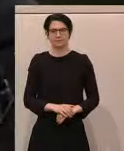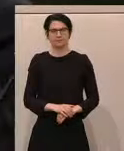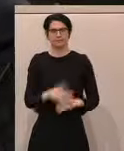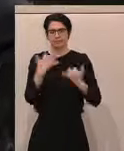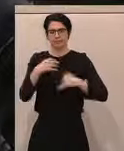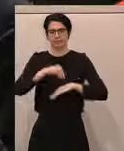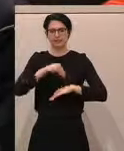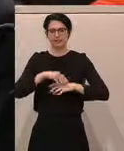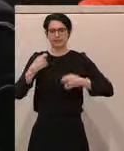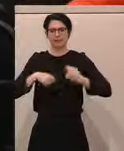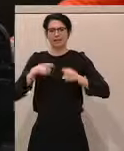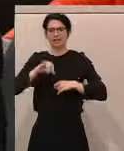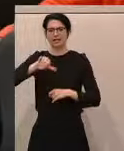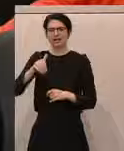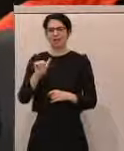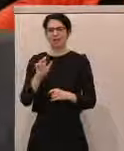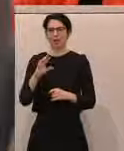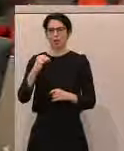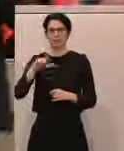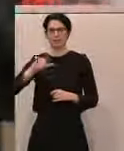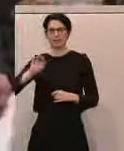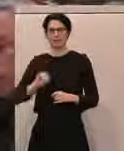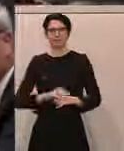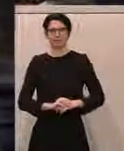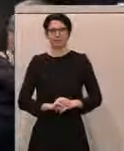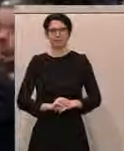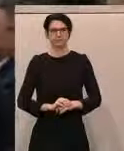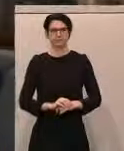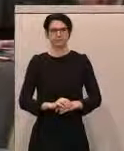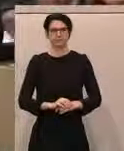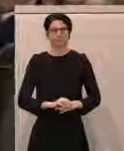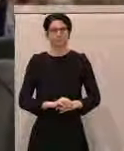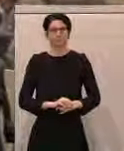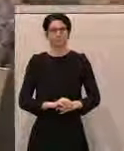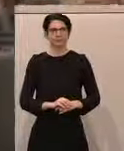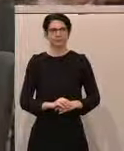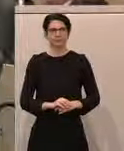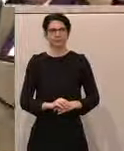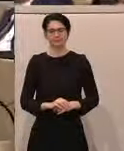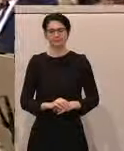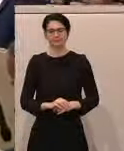Alfred Noll von Jetzt bringt den zweiten Misstrauensantrag des Tages ein, diesmal nicht gegen Kanzler Kurz,